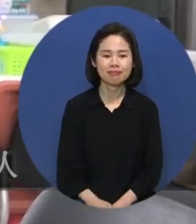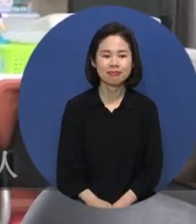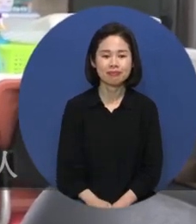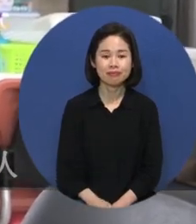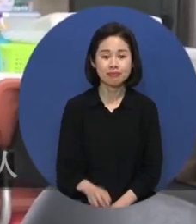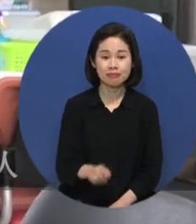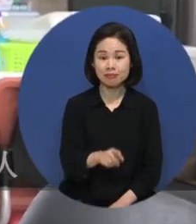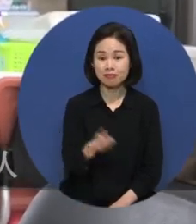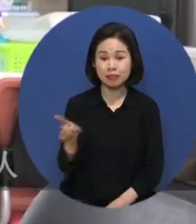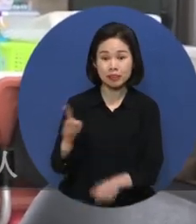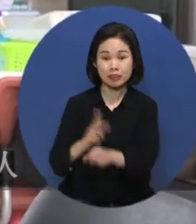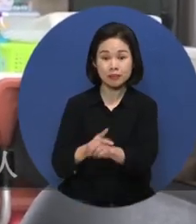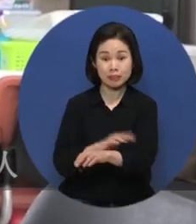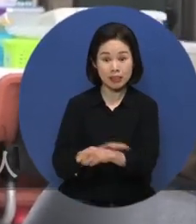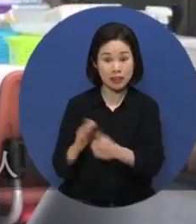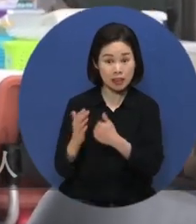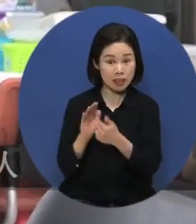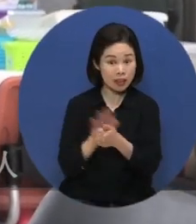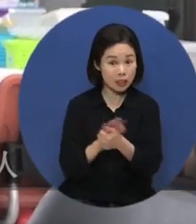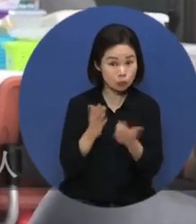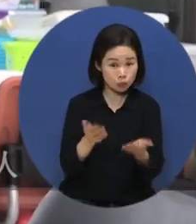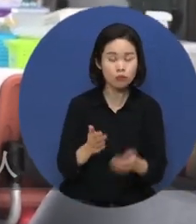선생님들이랑 잘 잘해주고 있어요.